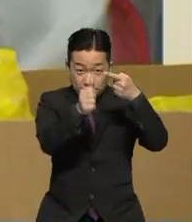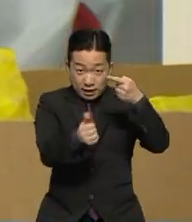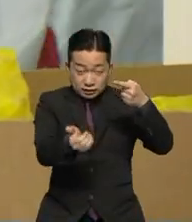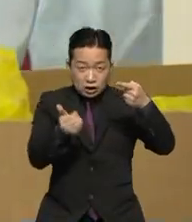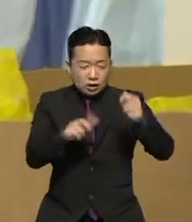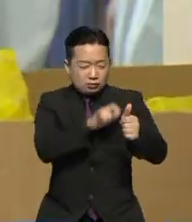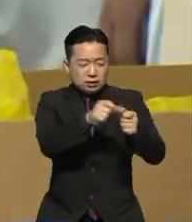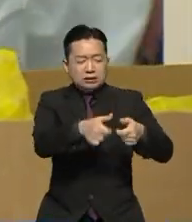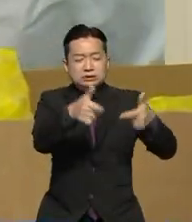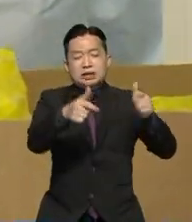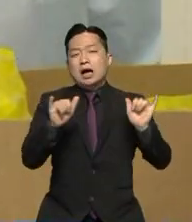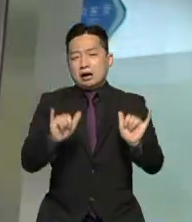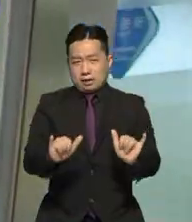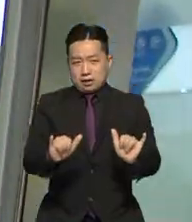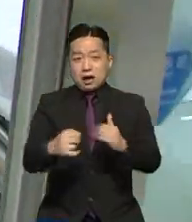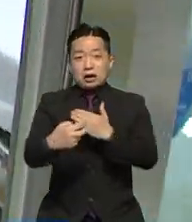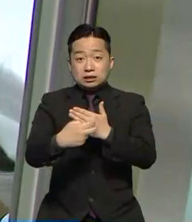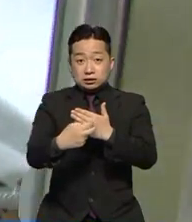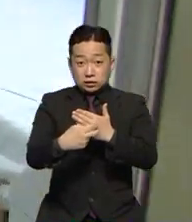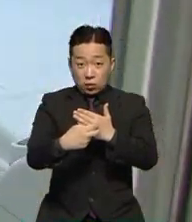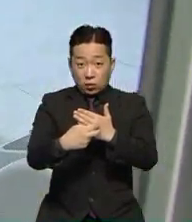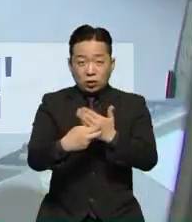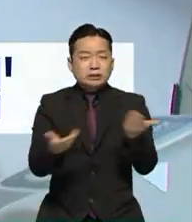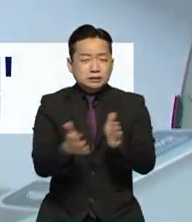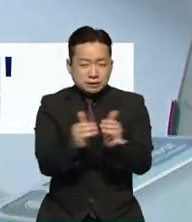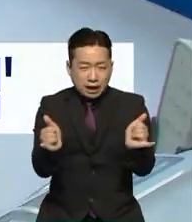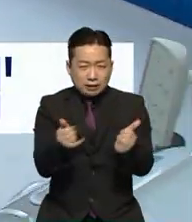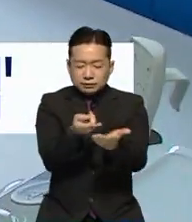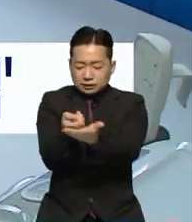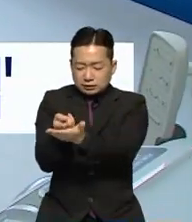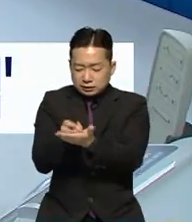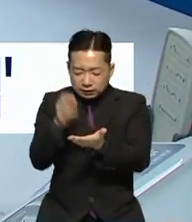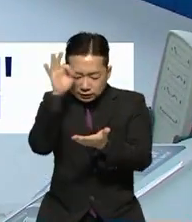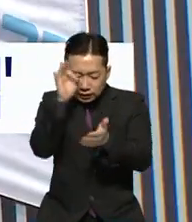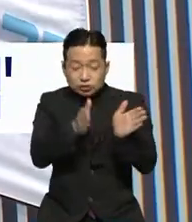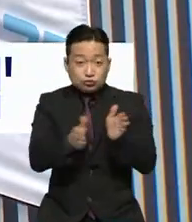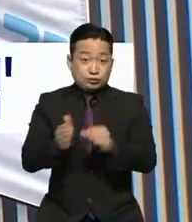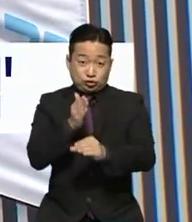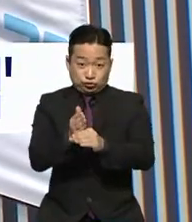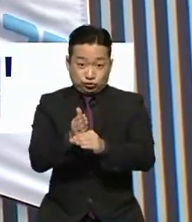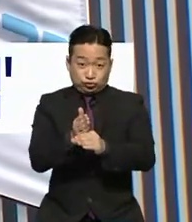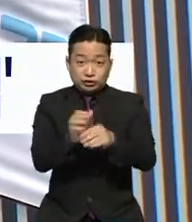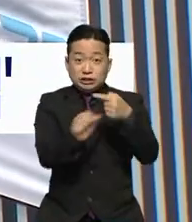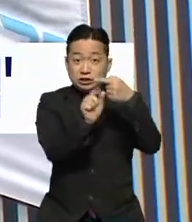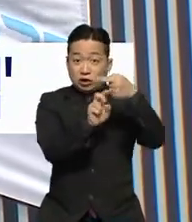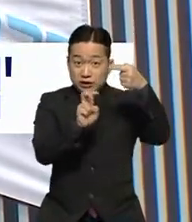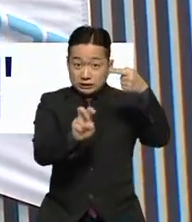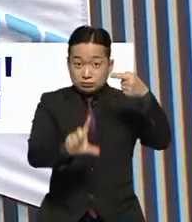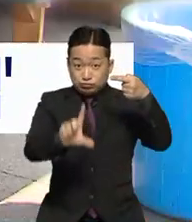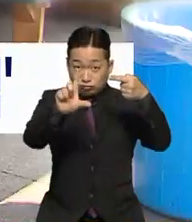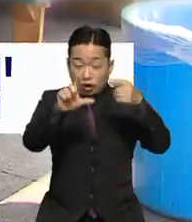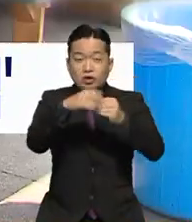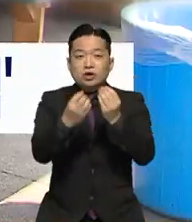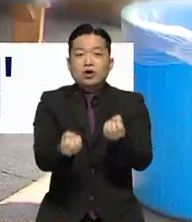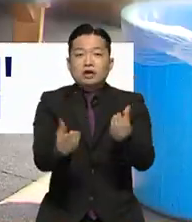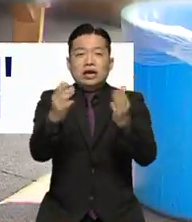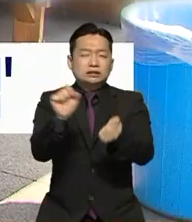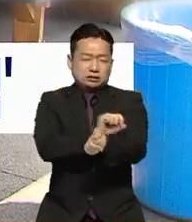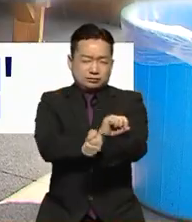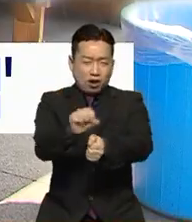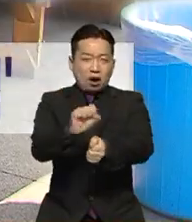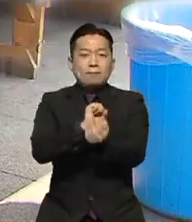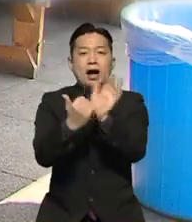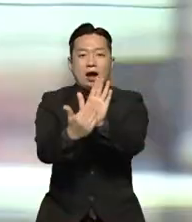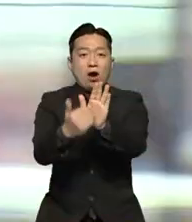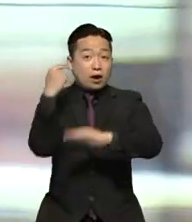대비해 방역 의료 인프라를 확충하는 등 대응 단계를 준비하고 오는 20일부터는 설 연휴 특별 방역 대책을 시행할